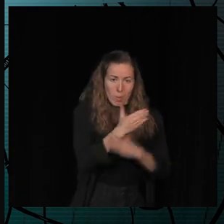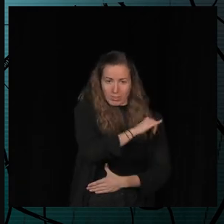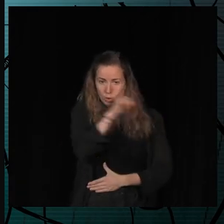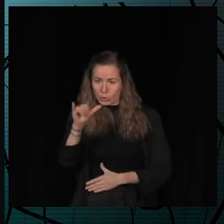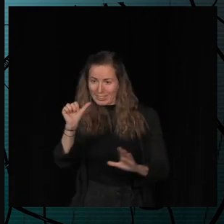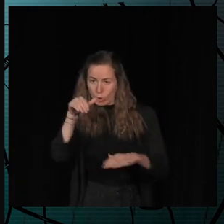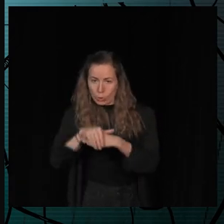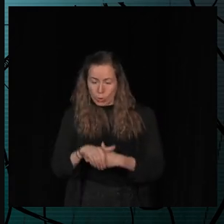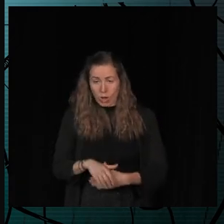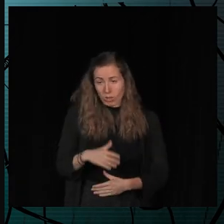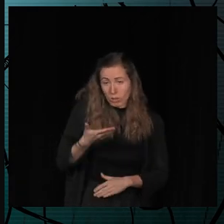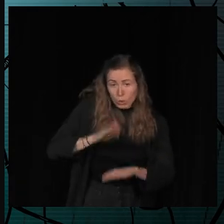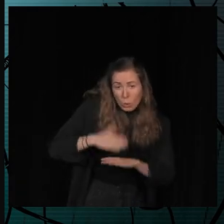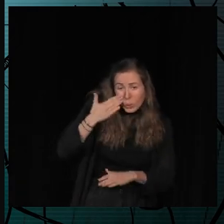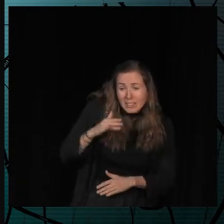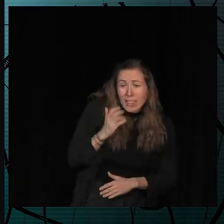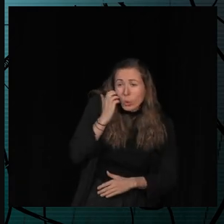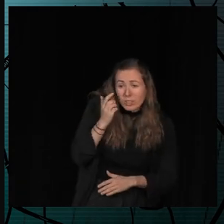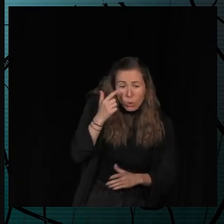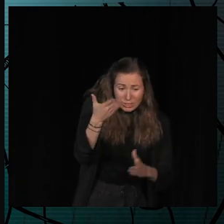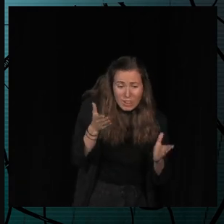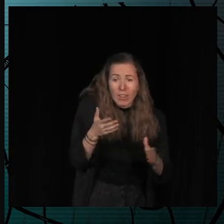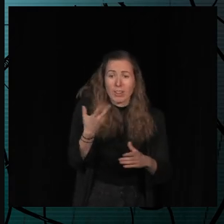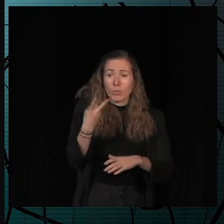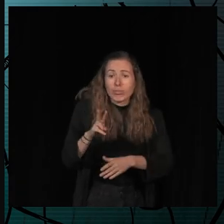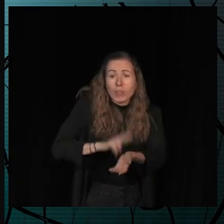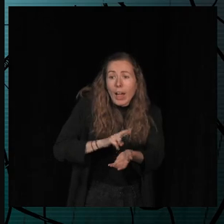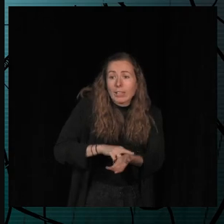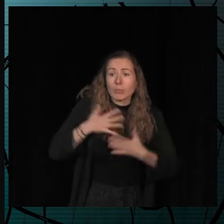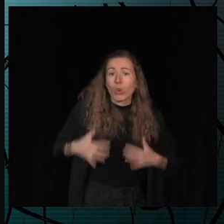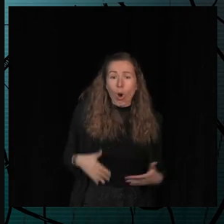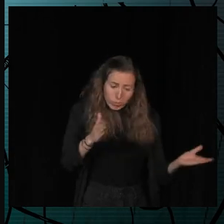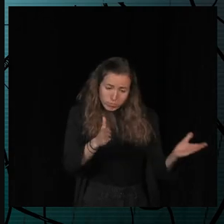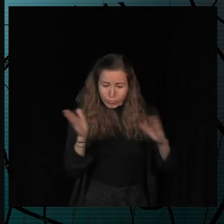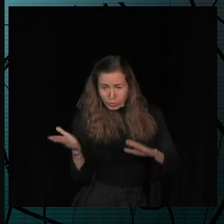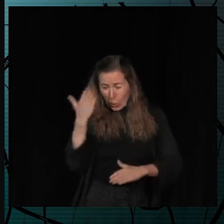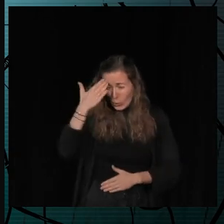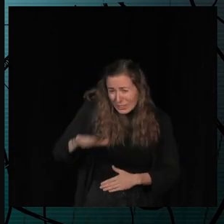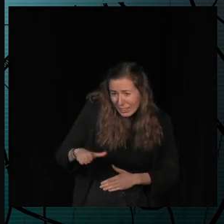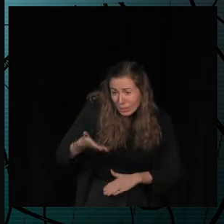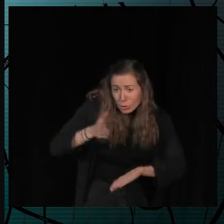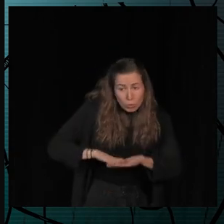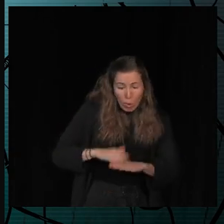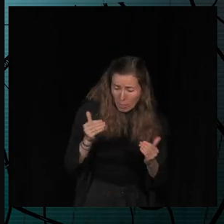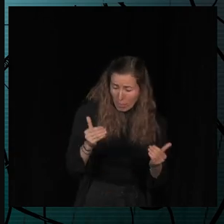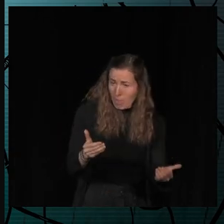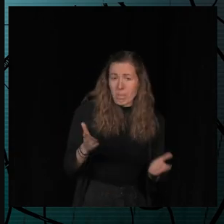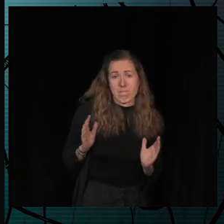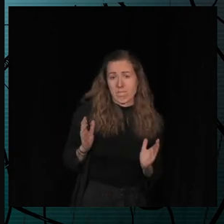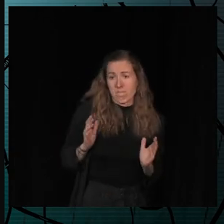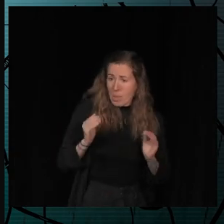alors qu'on sait que la chronobiologie des adolescents elle est décalée dans le temps et ça c'est aussi une vraie réalité c'estàdire que les